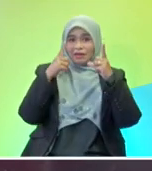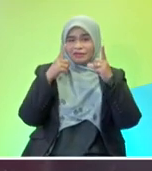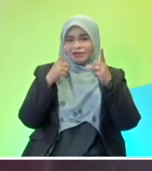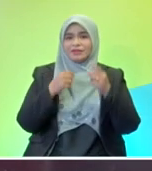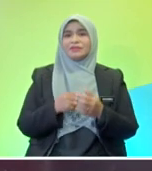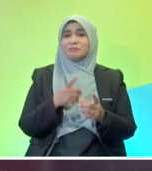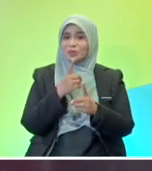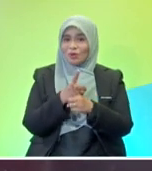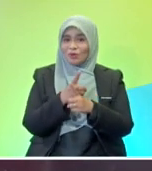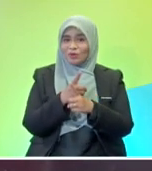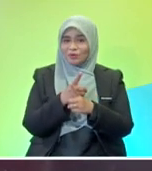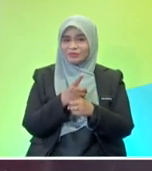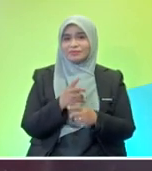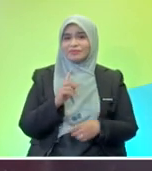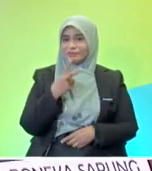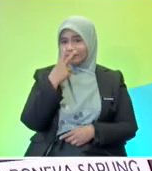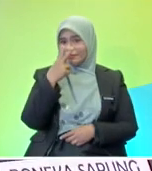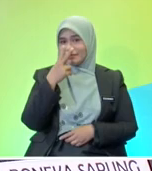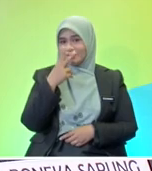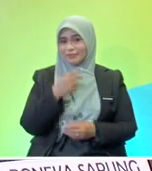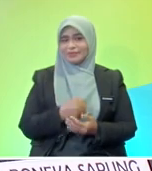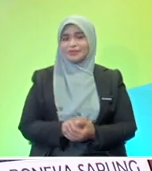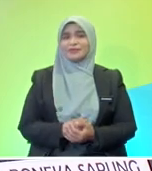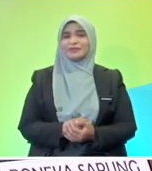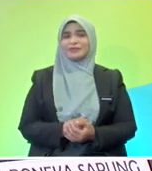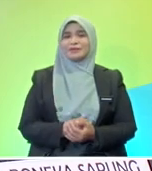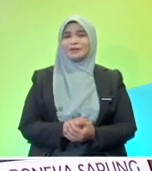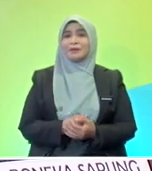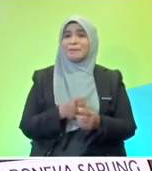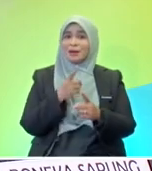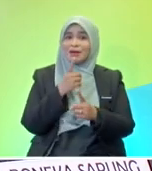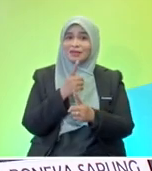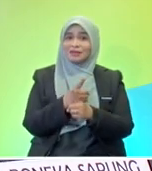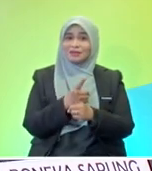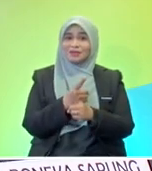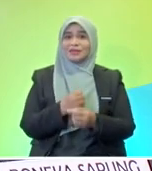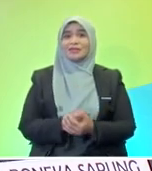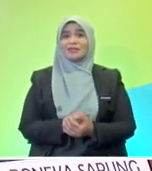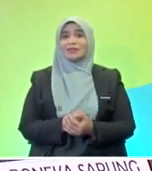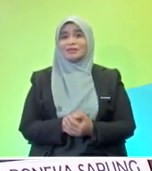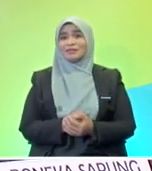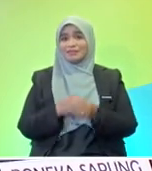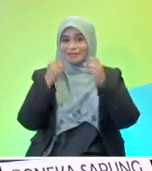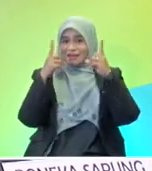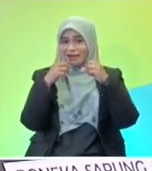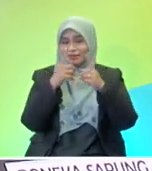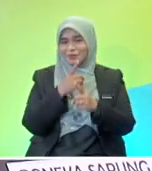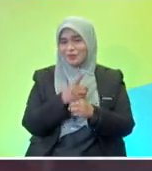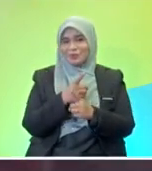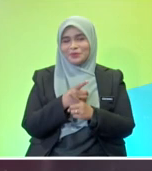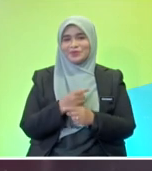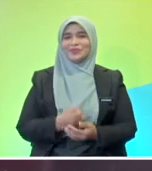Betul ke? Jom kita tengok cikgu. Betul lah. Memang terkejut. Memang terkejut.